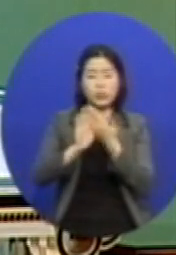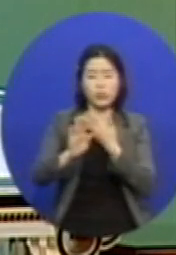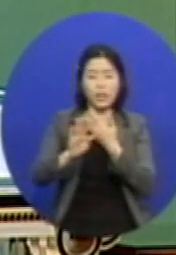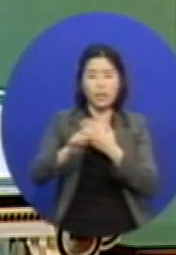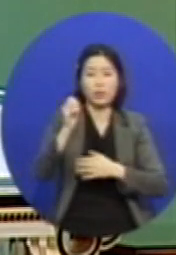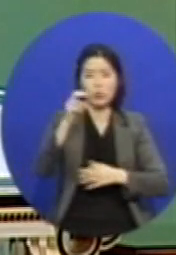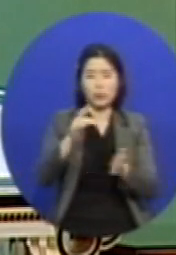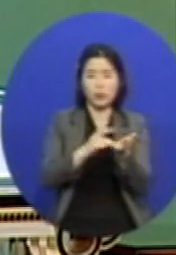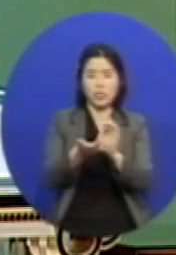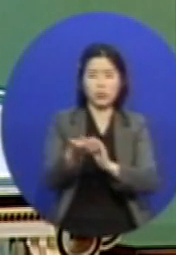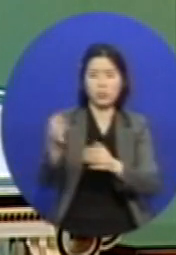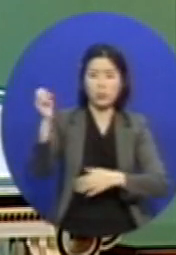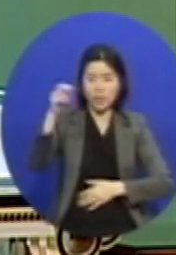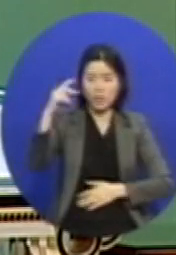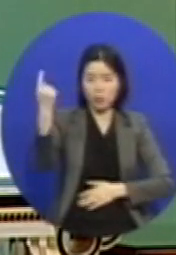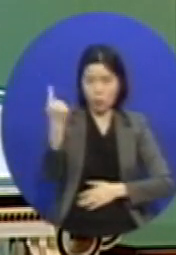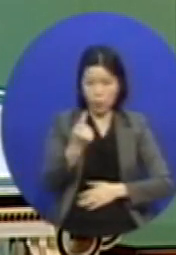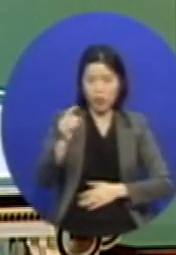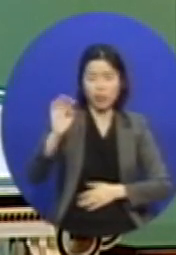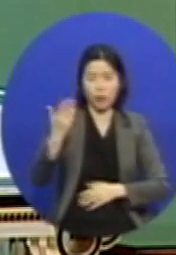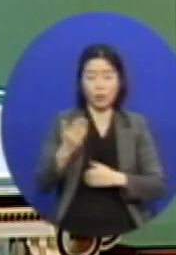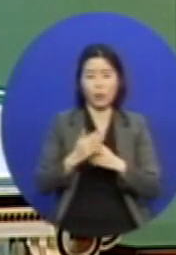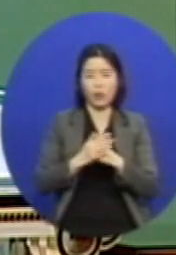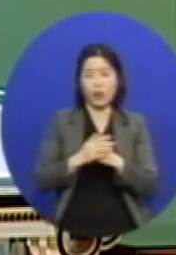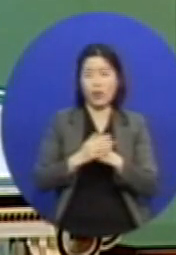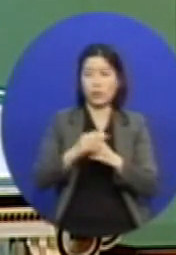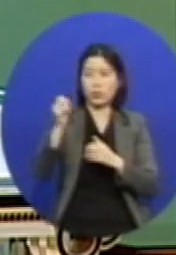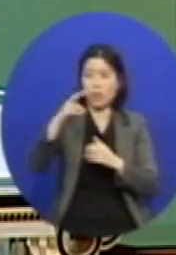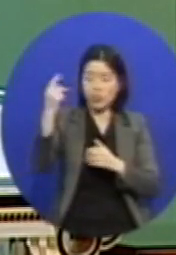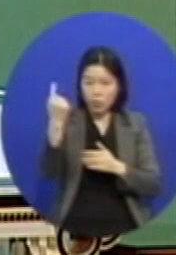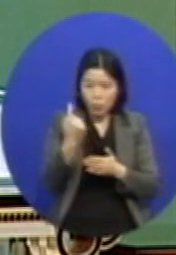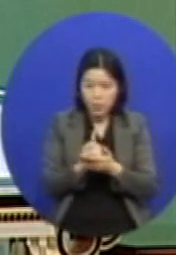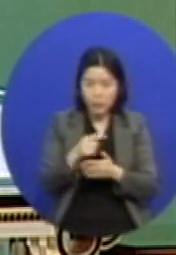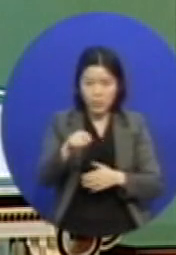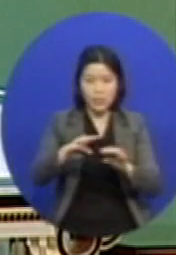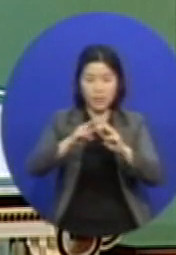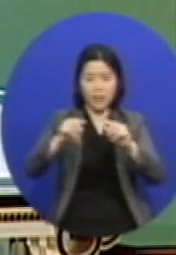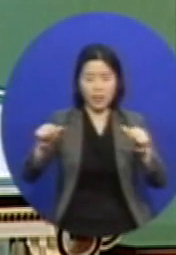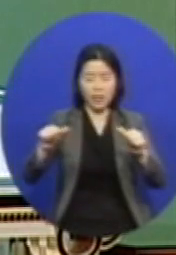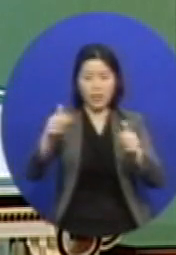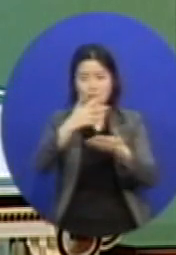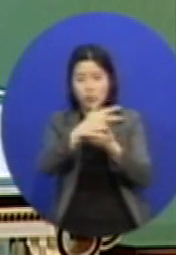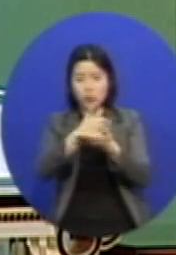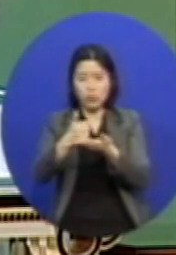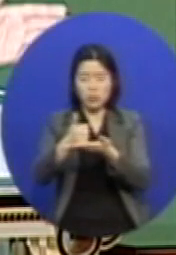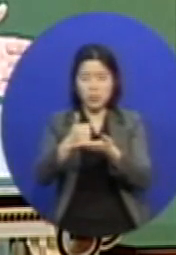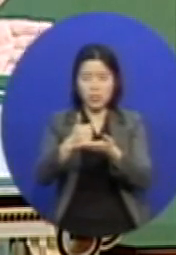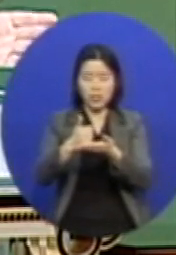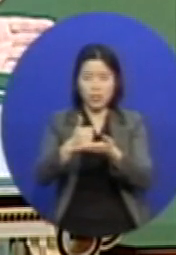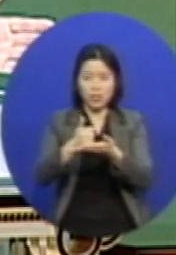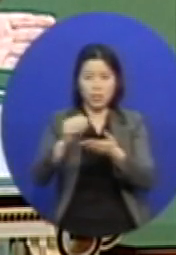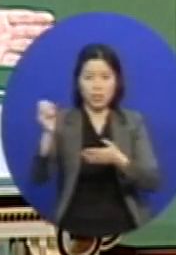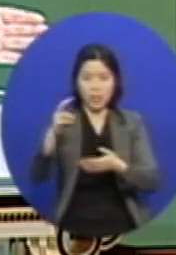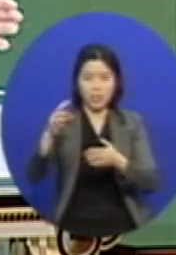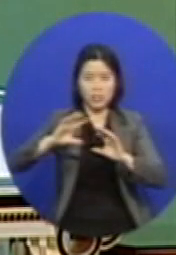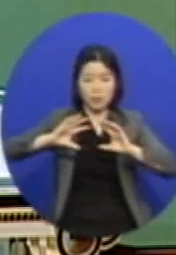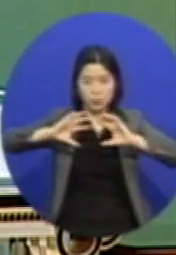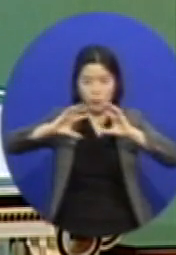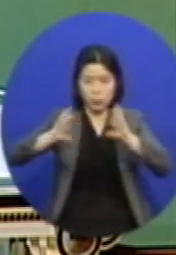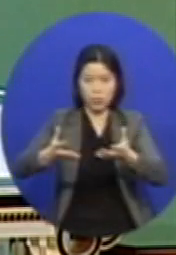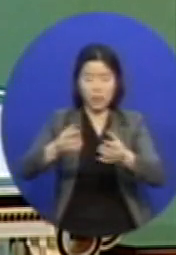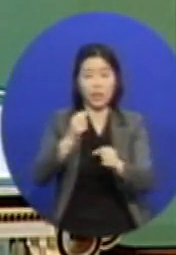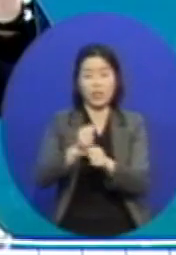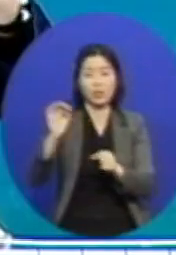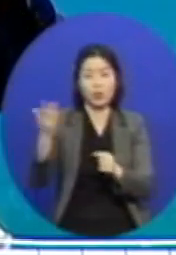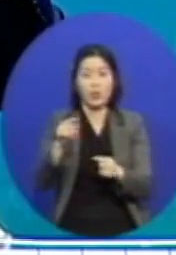예수님이 재림 에 오시게 되고 예수님이 재림 에 오시면서 이 땅의 주님이 다시 리는 나라가 이루어 지게 되요 그